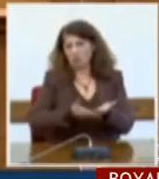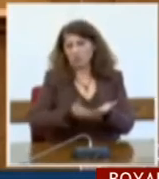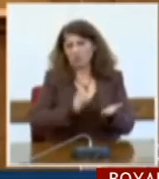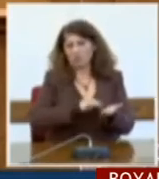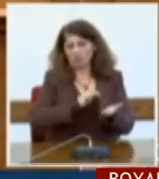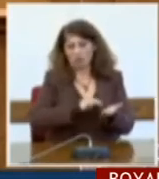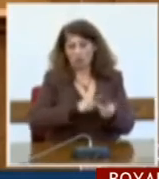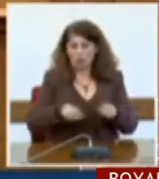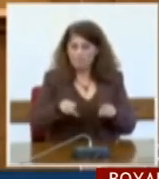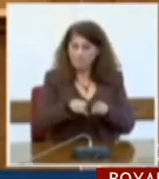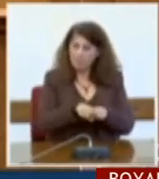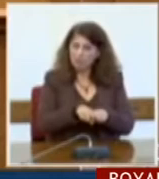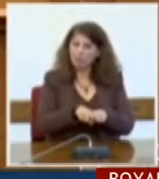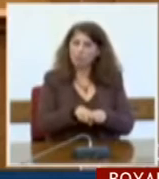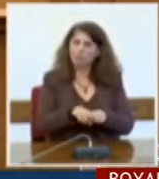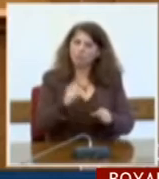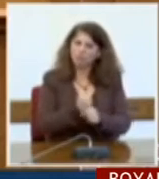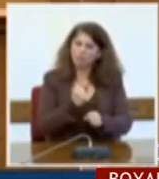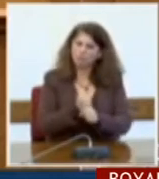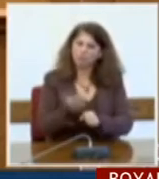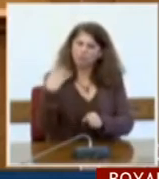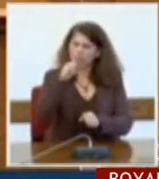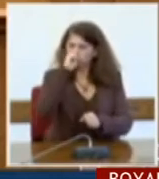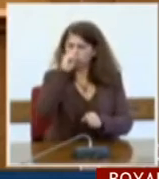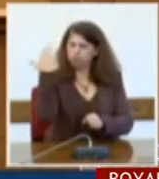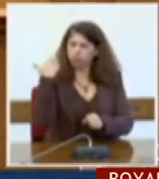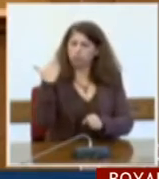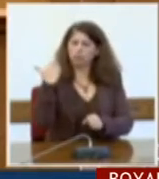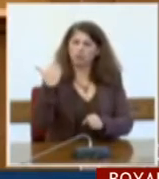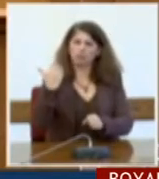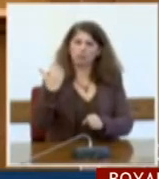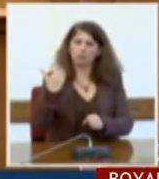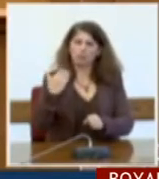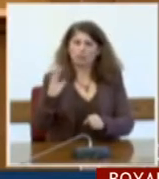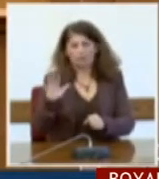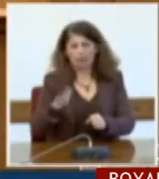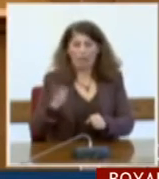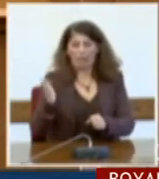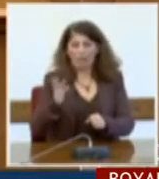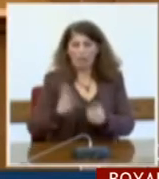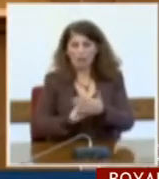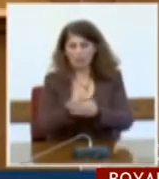επιμονή σε παροχημένες συνταγές οικονομικής δίθεν ανάπτυξης.